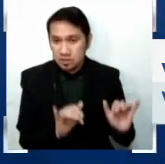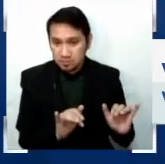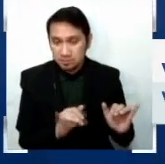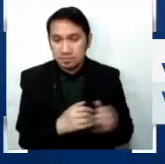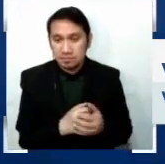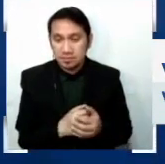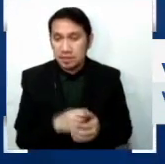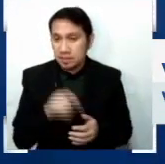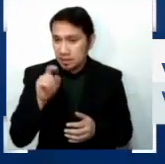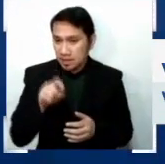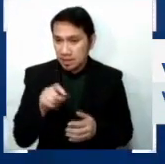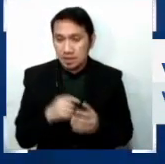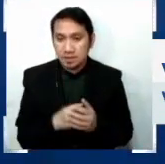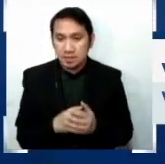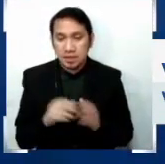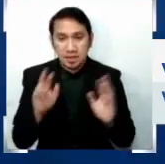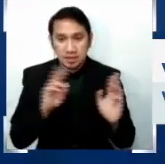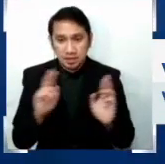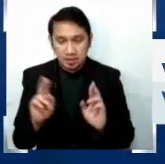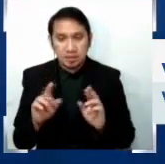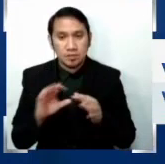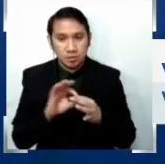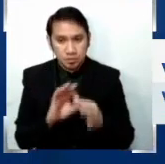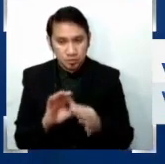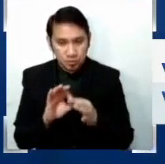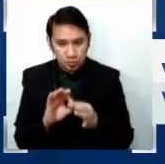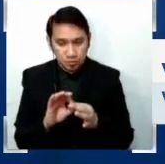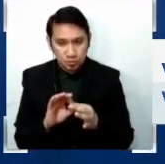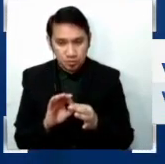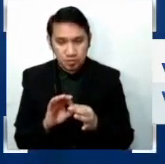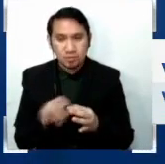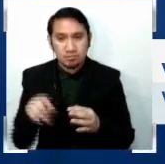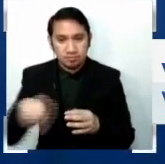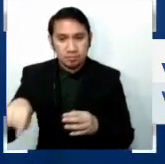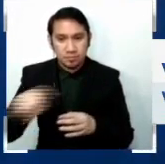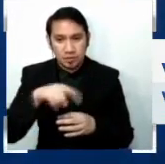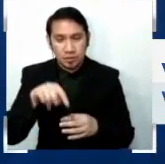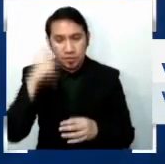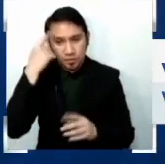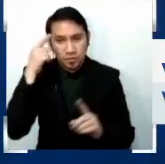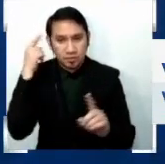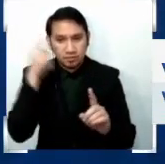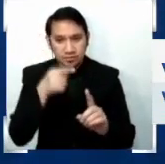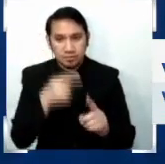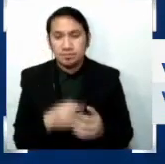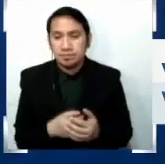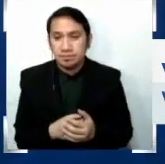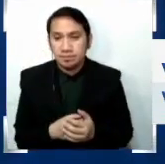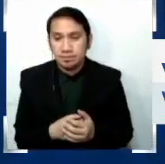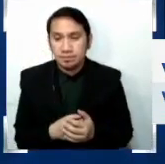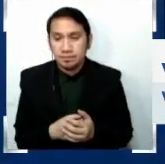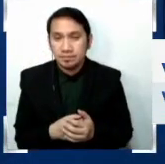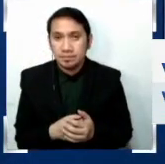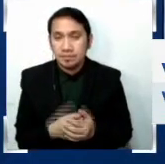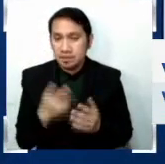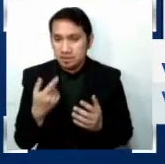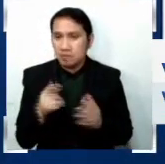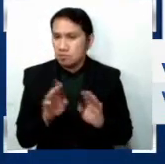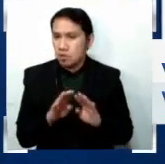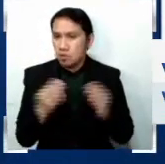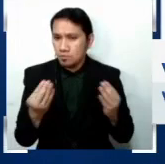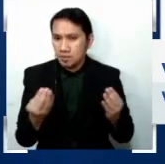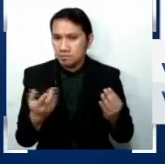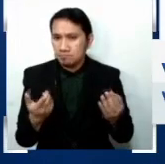maging handang makiisa at magkaisa para sa layuning ito. Nananatili pa rin daw siyang bukas sa